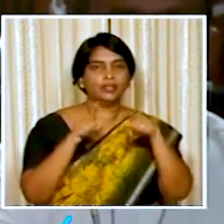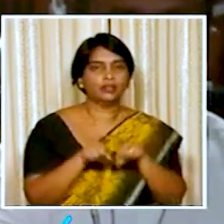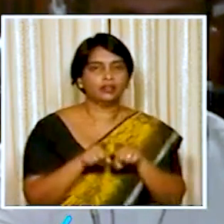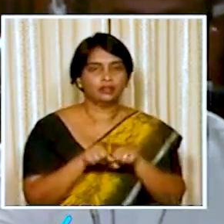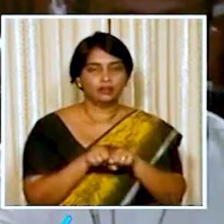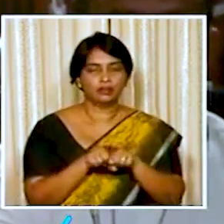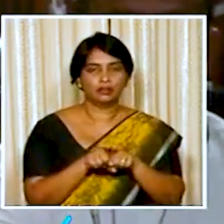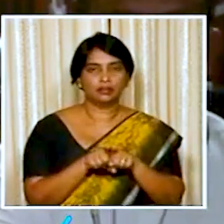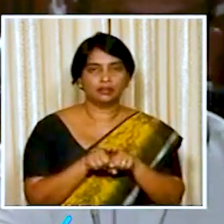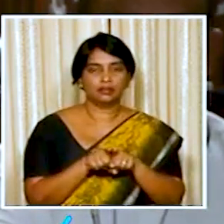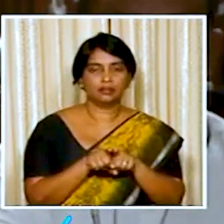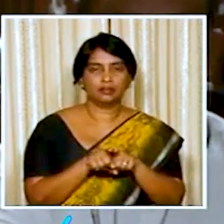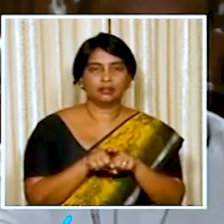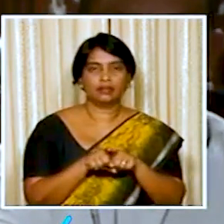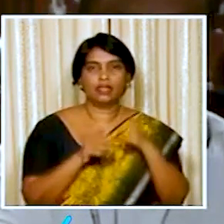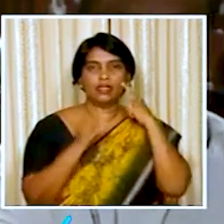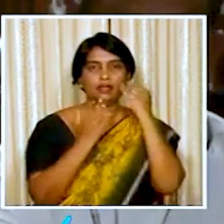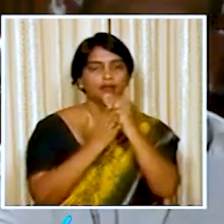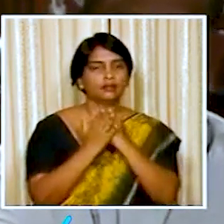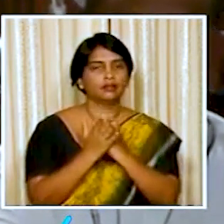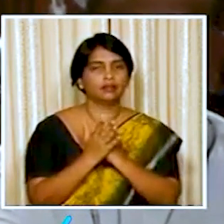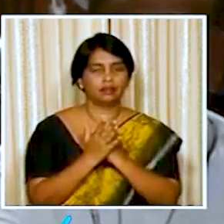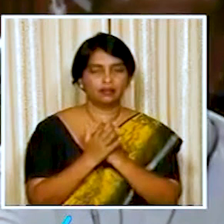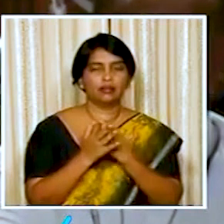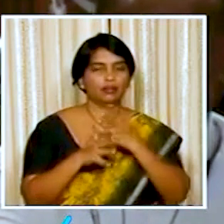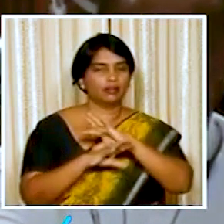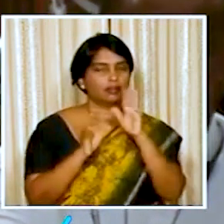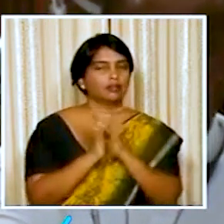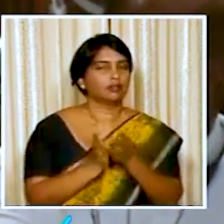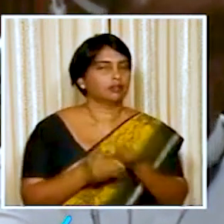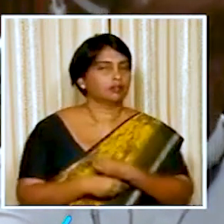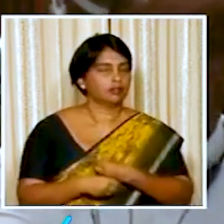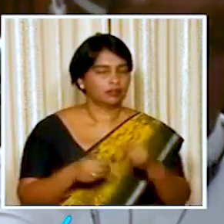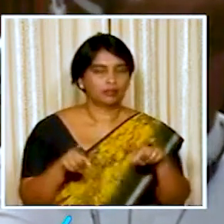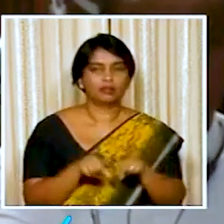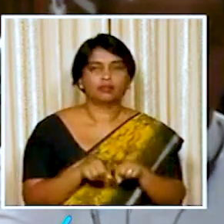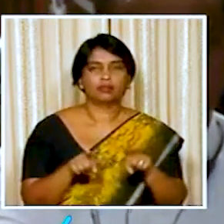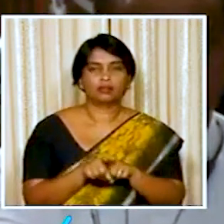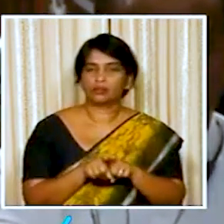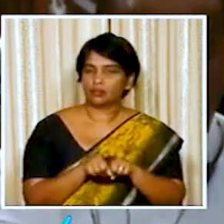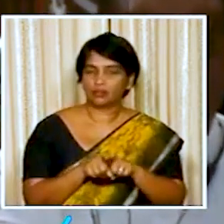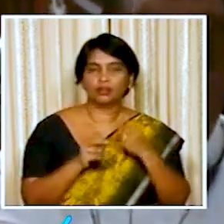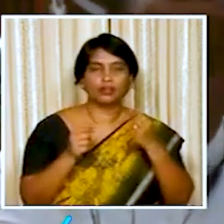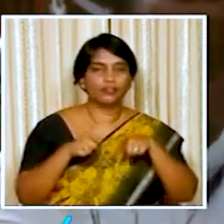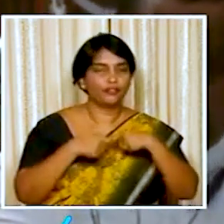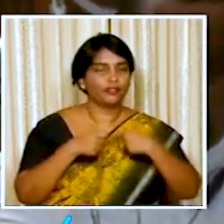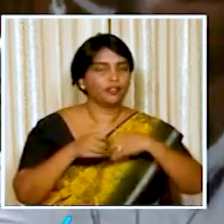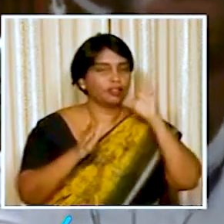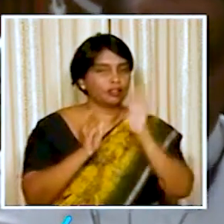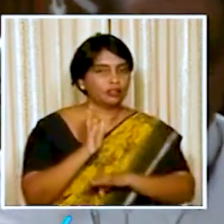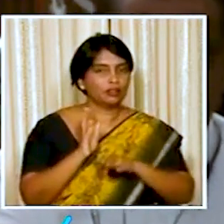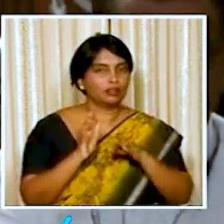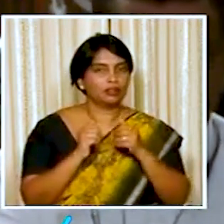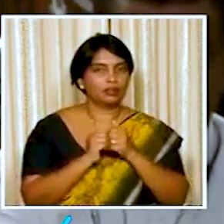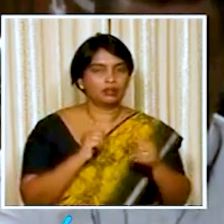සම්පූර්ණයෙන්ම මෙයව අමතක කළ දැම්මා. සම්පූර්ණයෙන්ම මෙය විනාශ වෙන්න ඉඩ ඇරියා. ඊළඟට වියදම් කපා හැරීම සඳහා